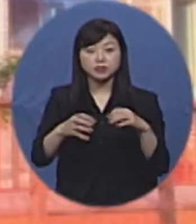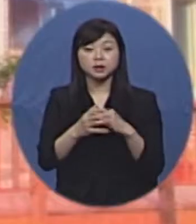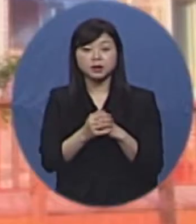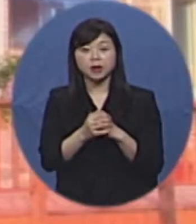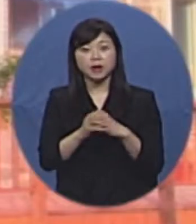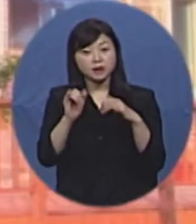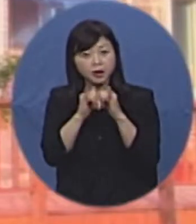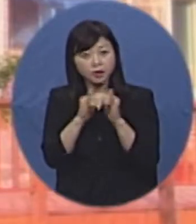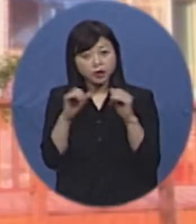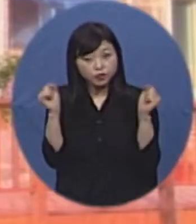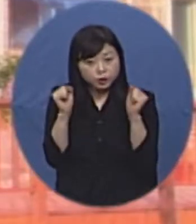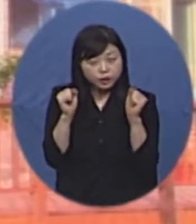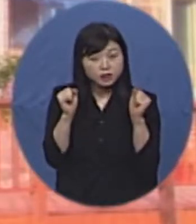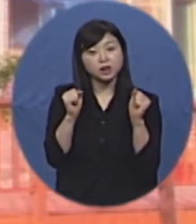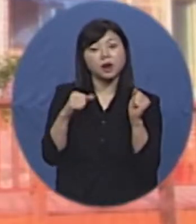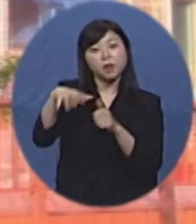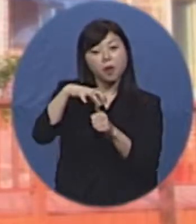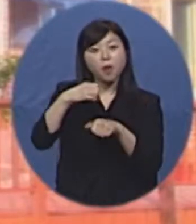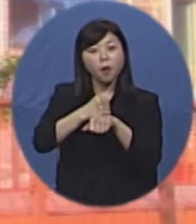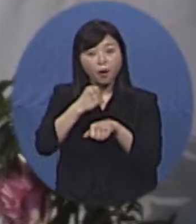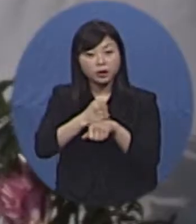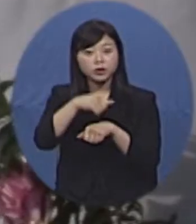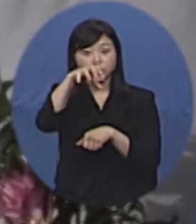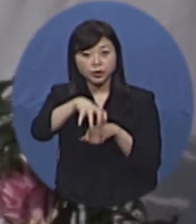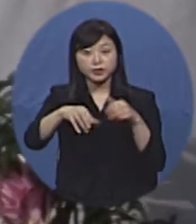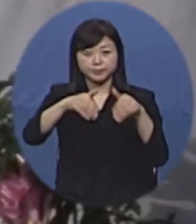막아줄 포근한 보금자리가 탄생했습니다.